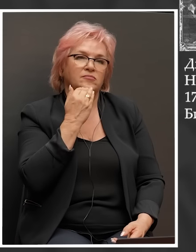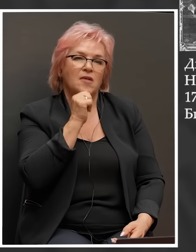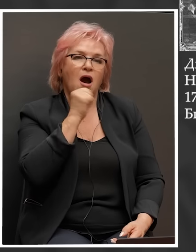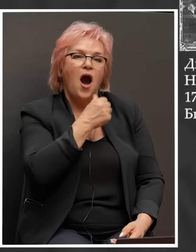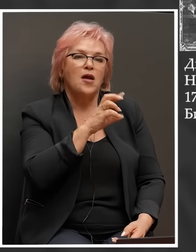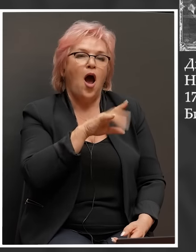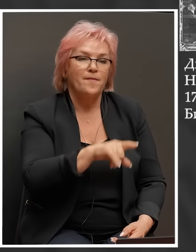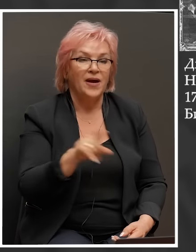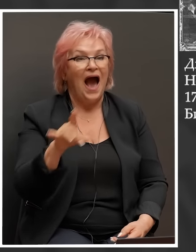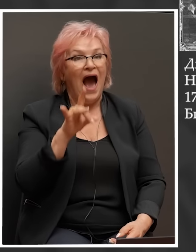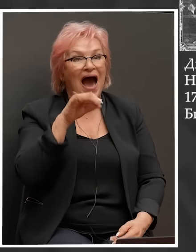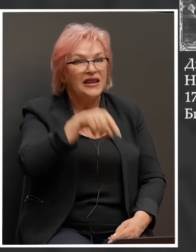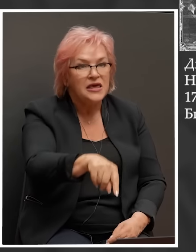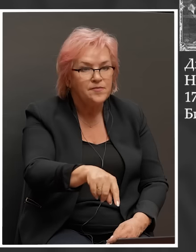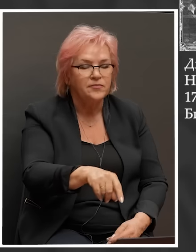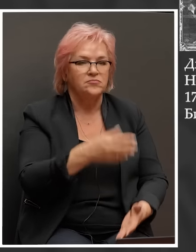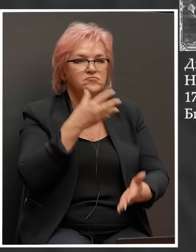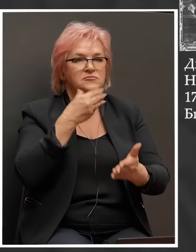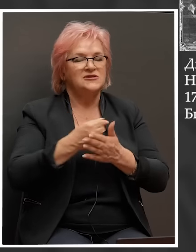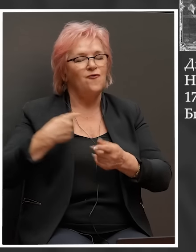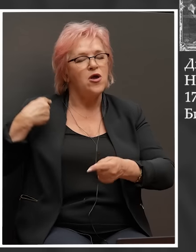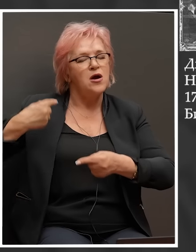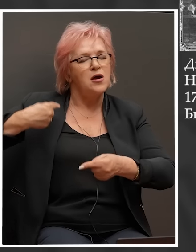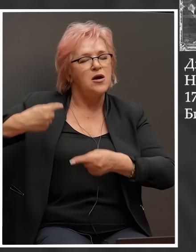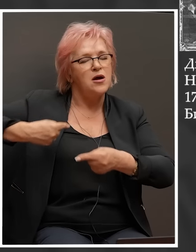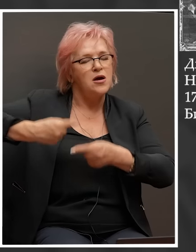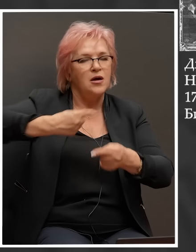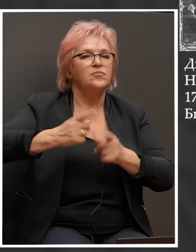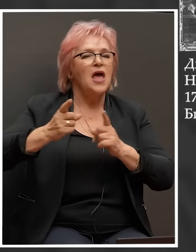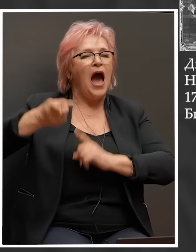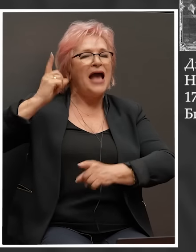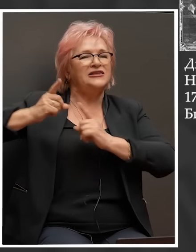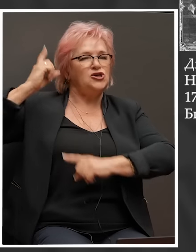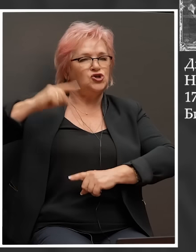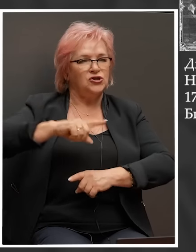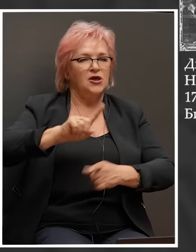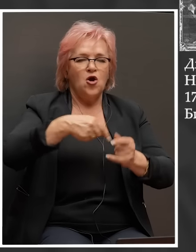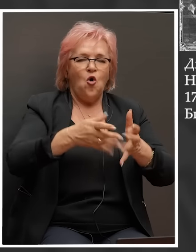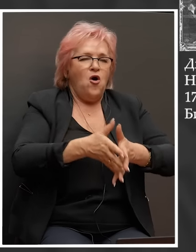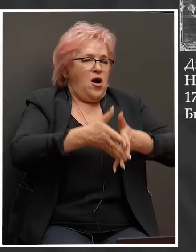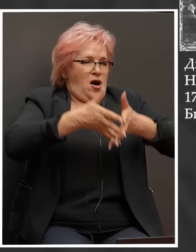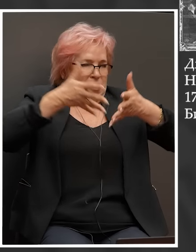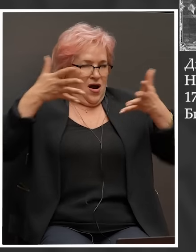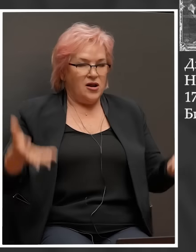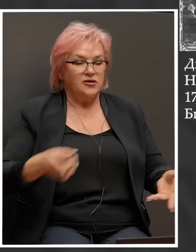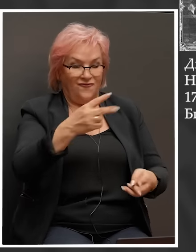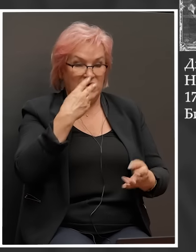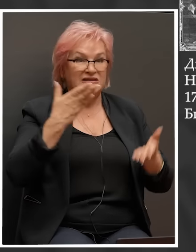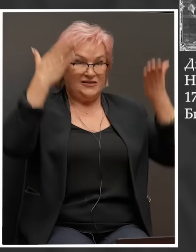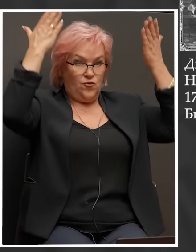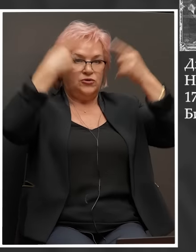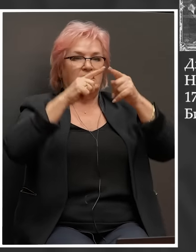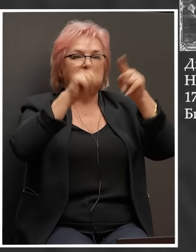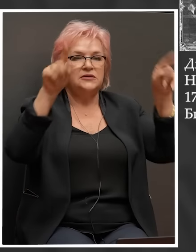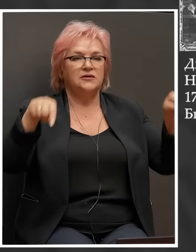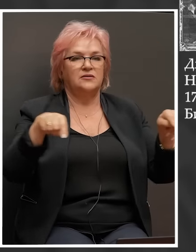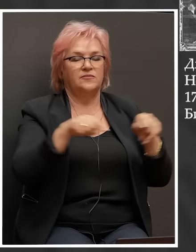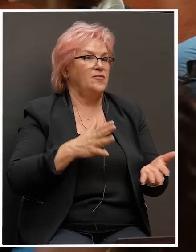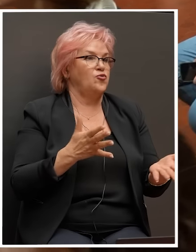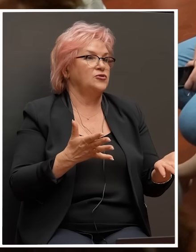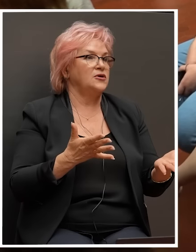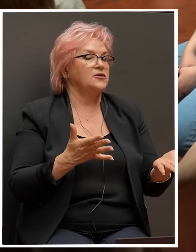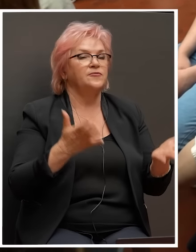вот эту свою родовую черту. Рим – город, прежде всего, античный, город огромный. То, на что вы сейчас смотрите, это карта Джованни Баттиста